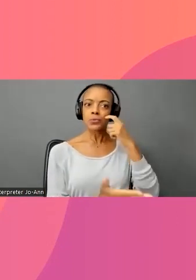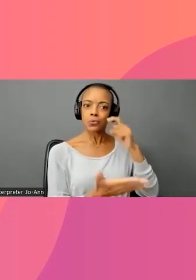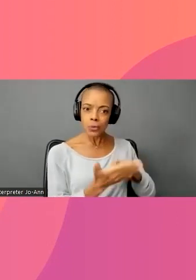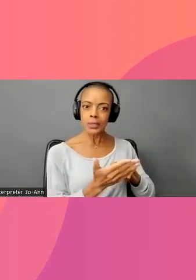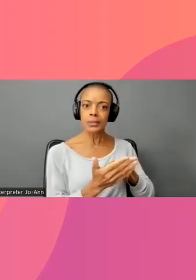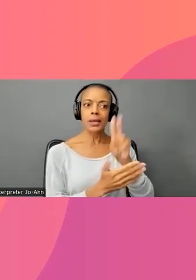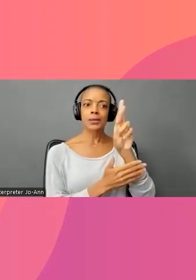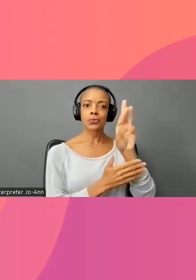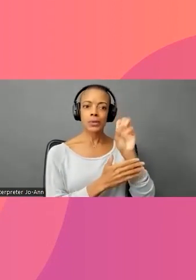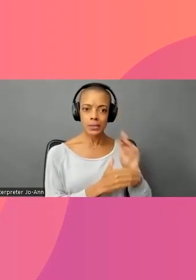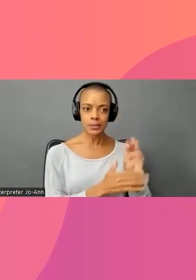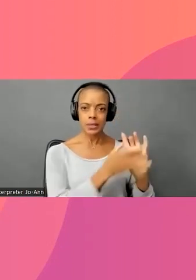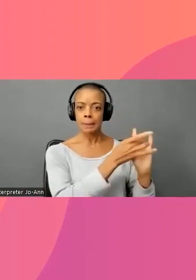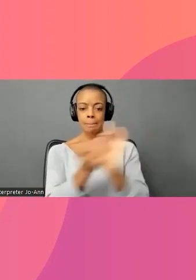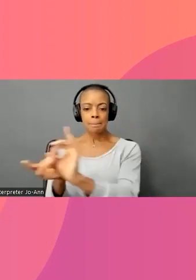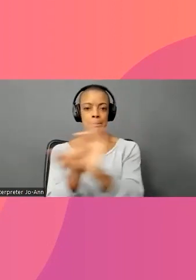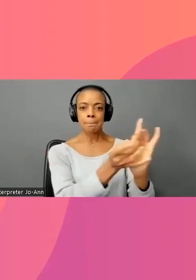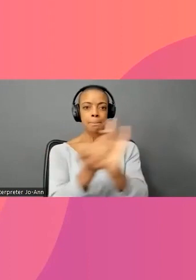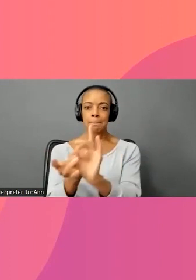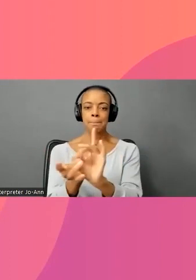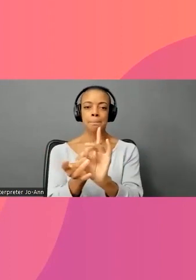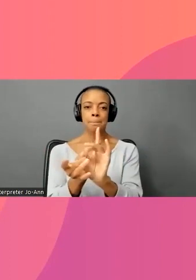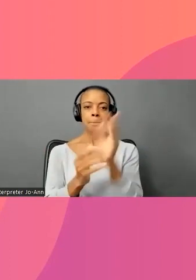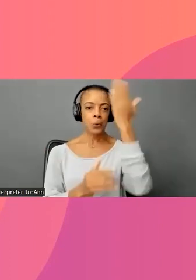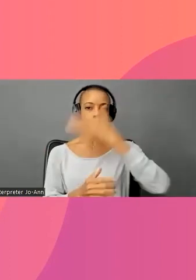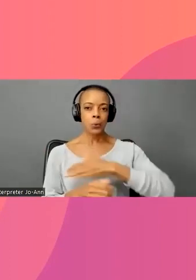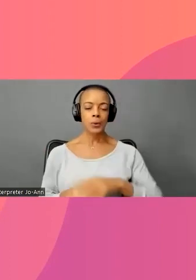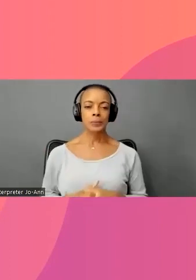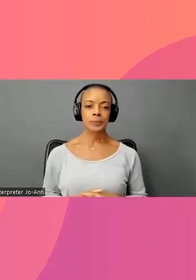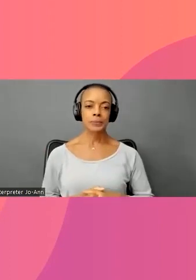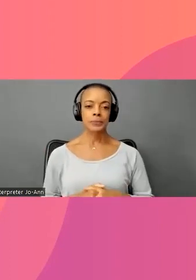considération pour la racialisation, le racisme et les intersections connexes.